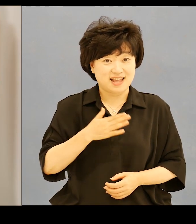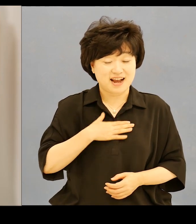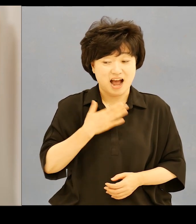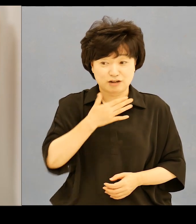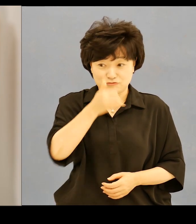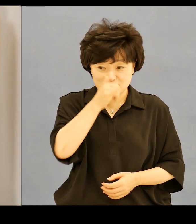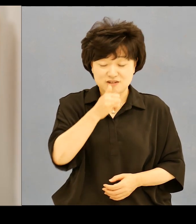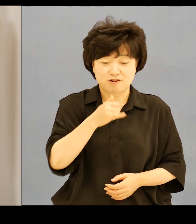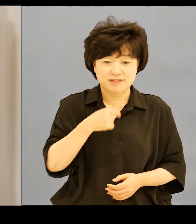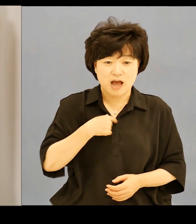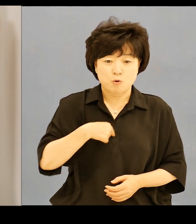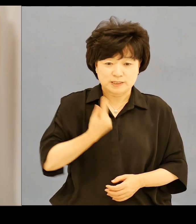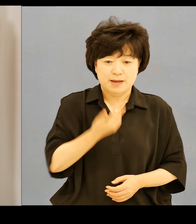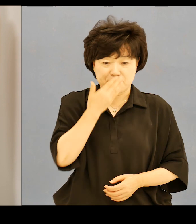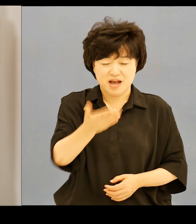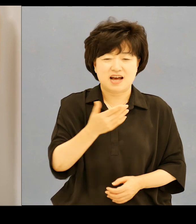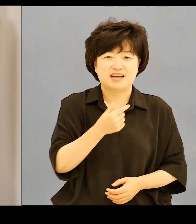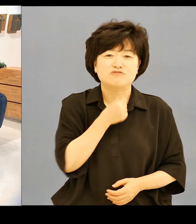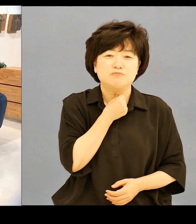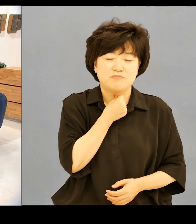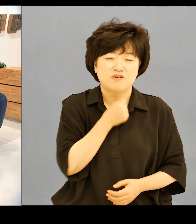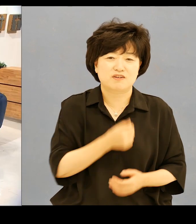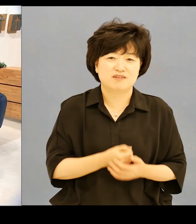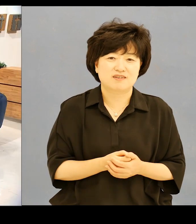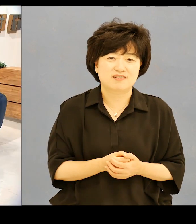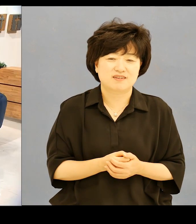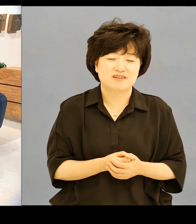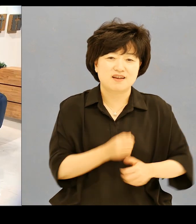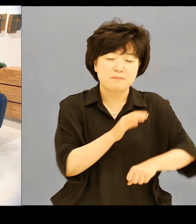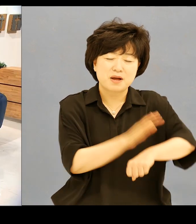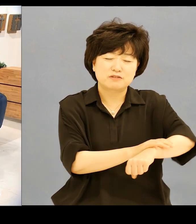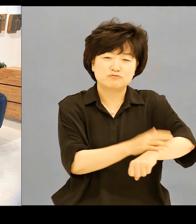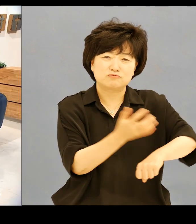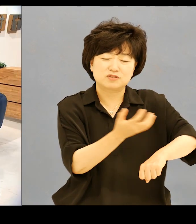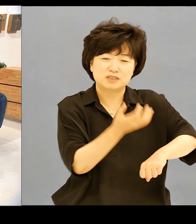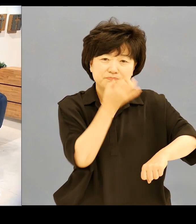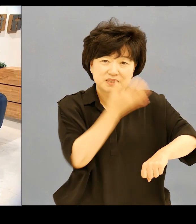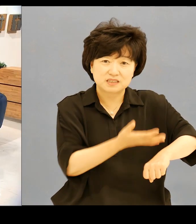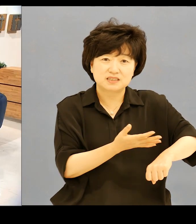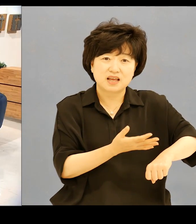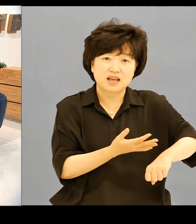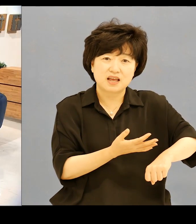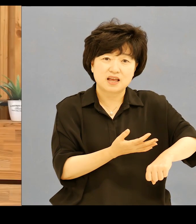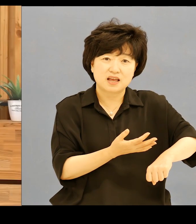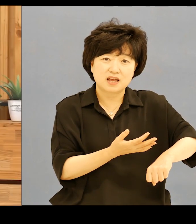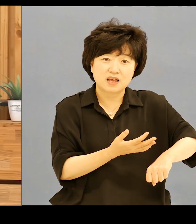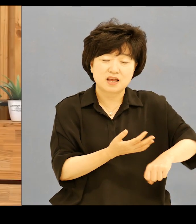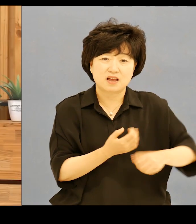거는 하고 싶어요. 근데 참 이렇게 팔도 너무 힘든 가운데 있는데